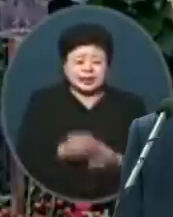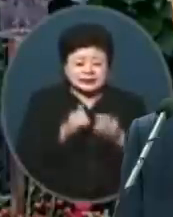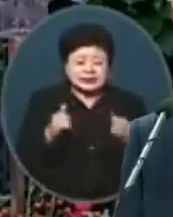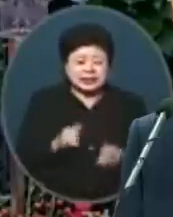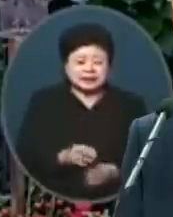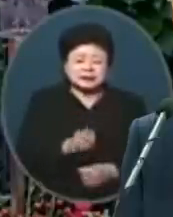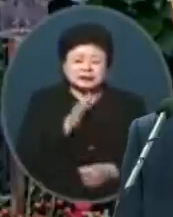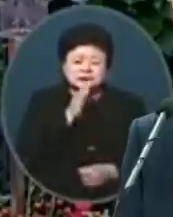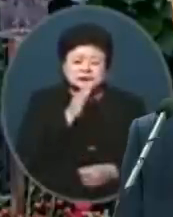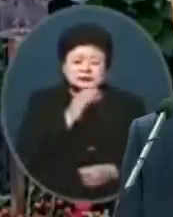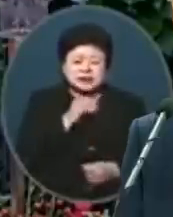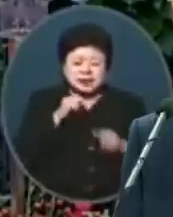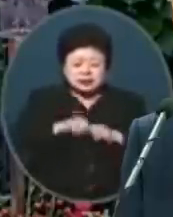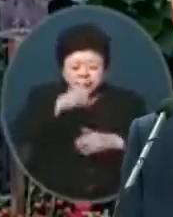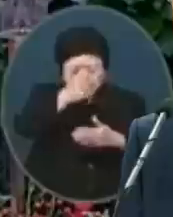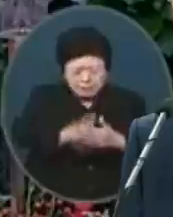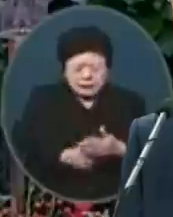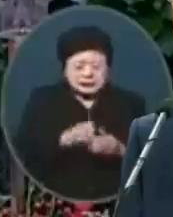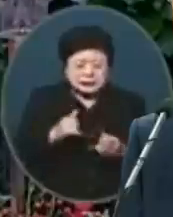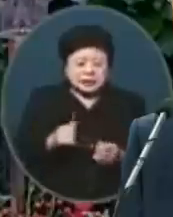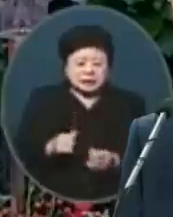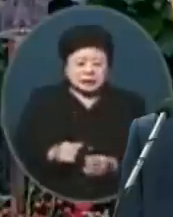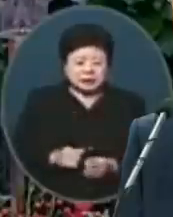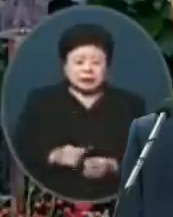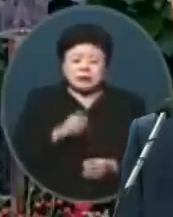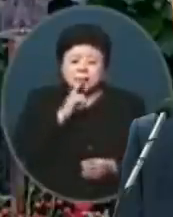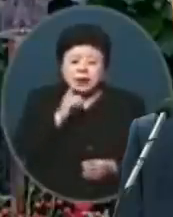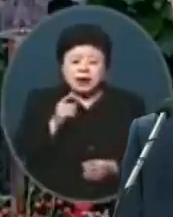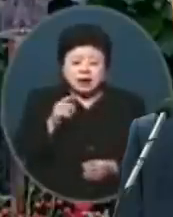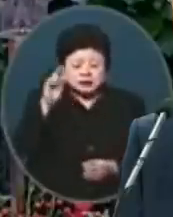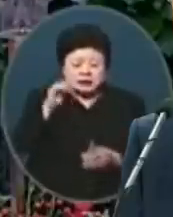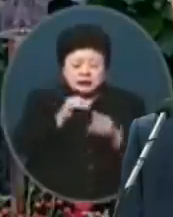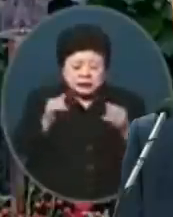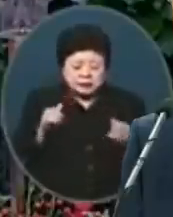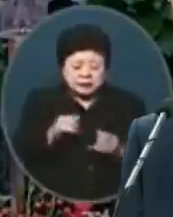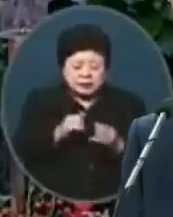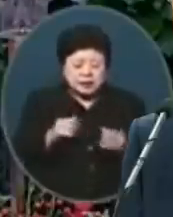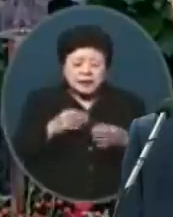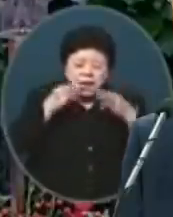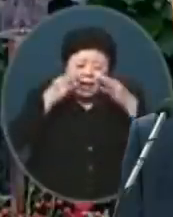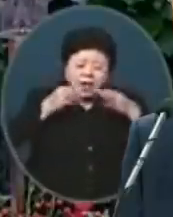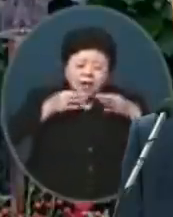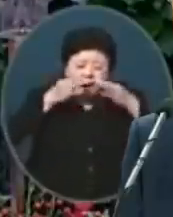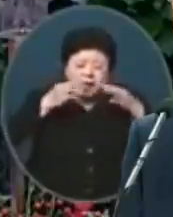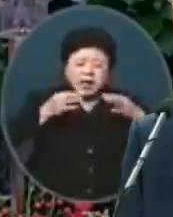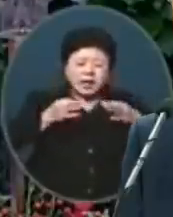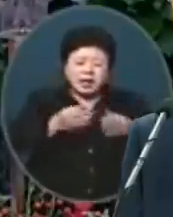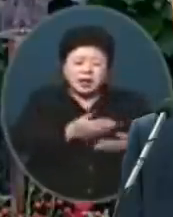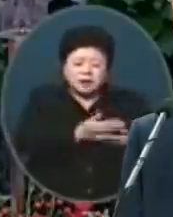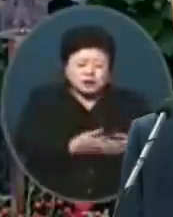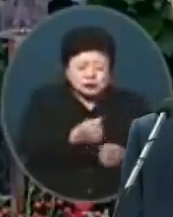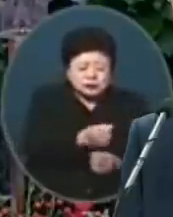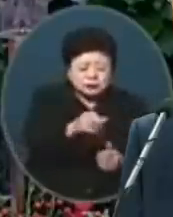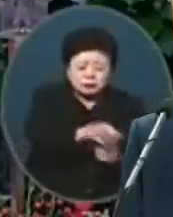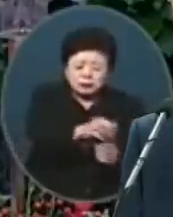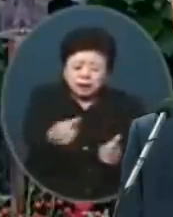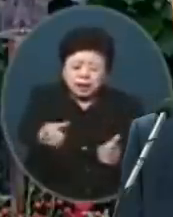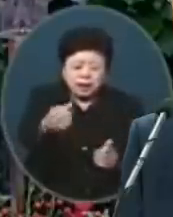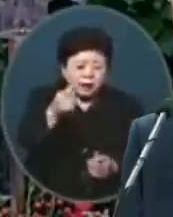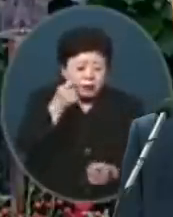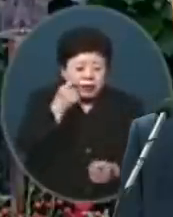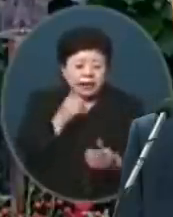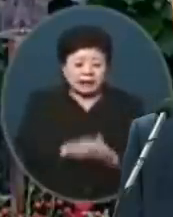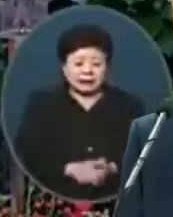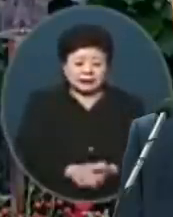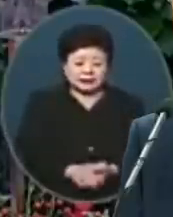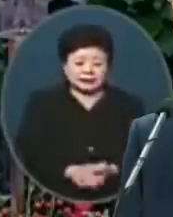인간은 실존의 절망에 빠진 자라고 철학자들이 말합니다. 철학자들은 인간이 아무리 노력해도 이 무거운 짐을 벗을 수 없다는 것입니다.